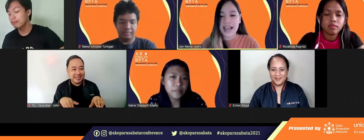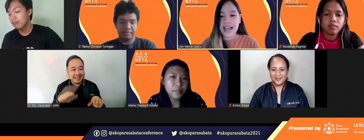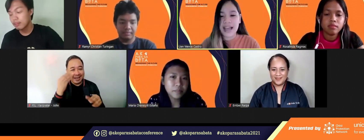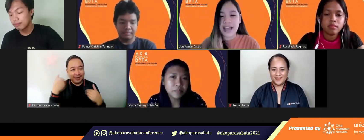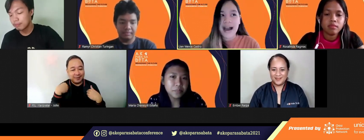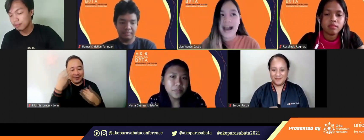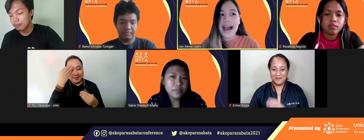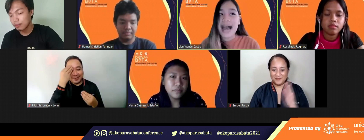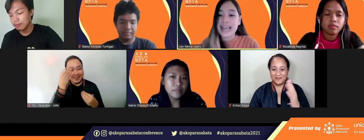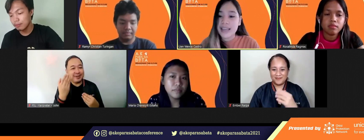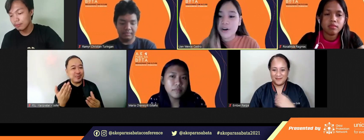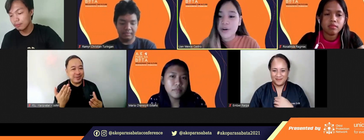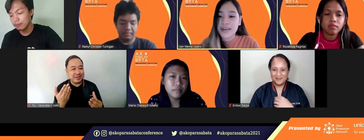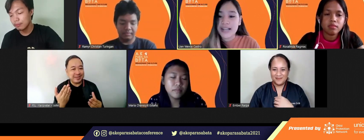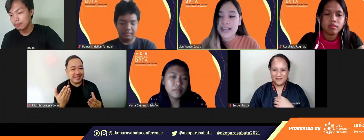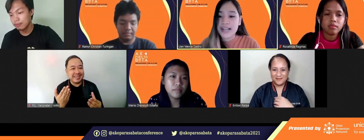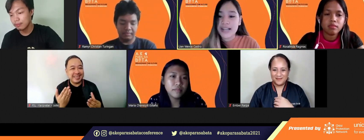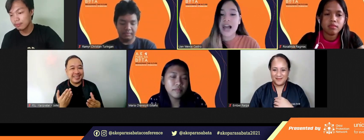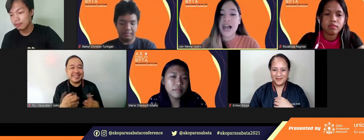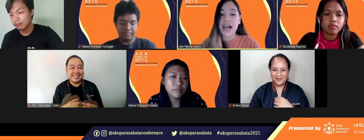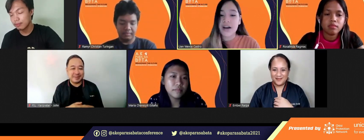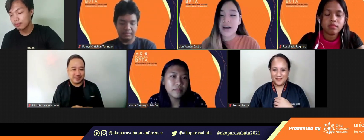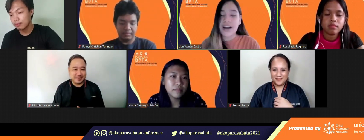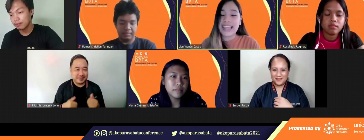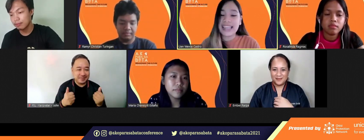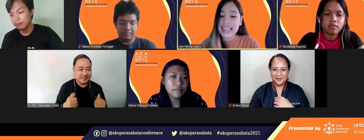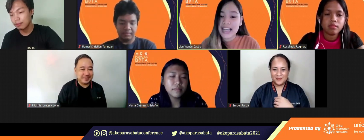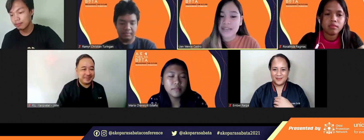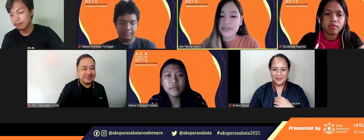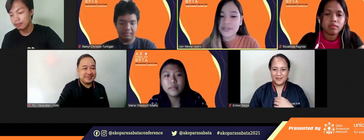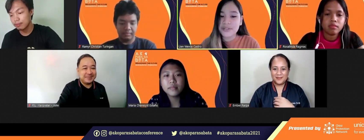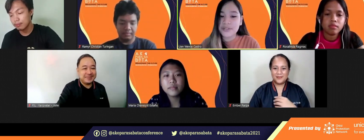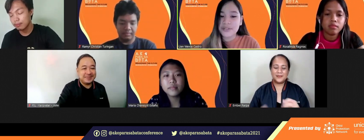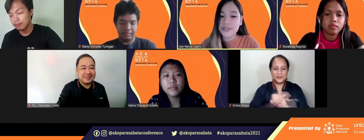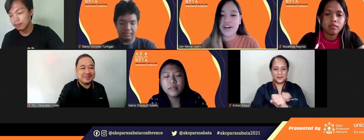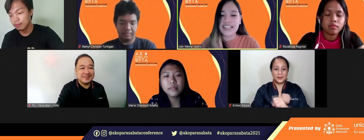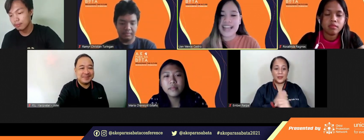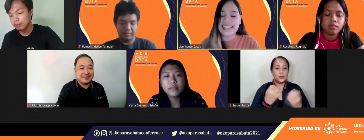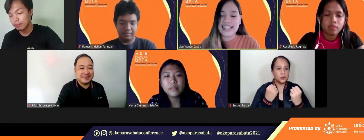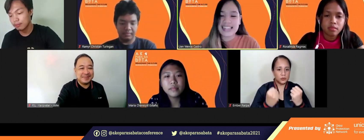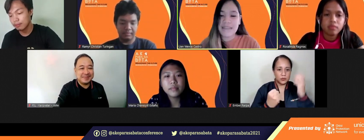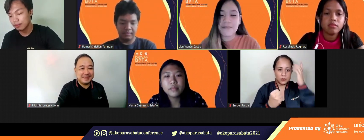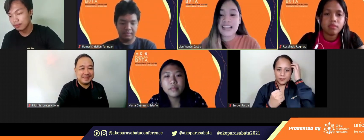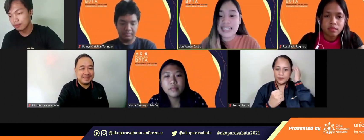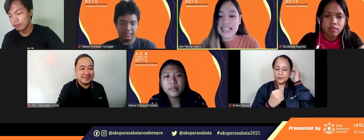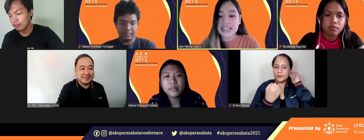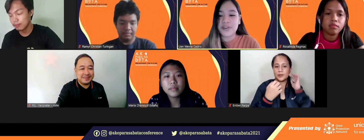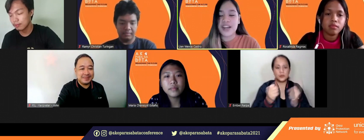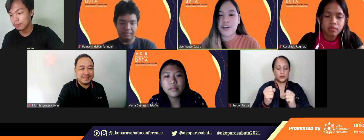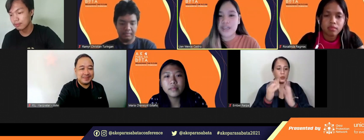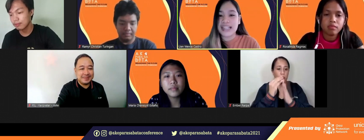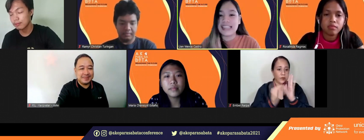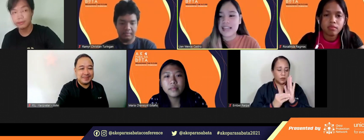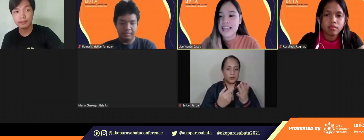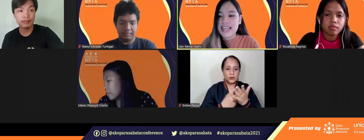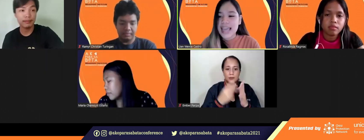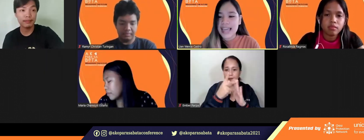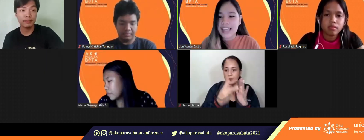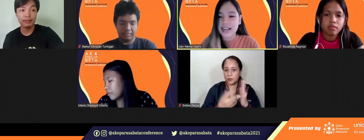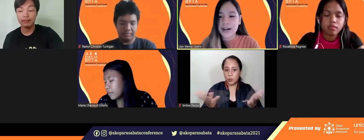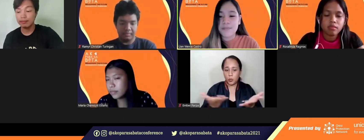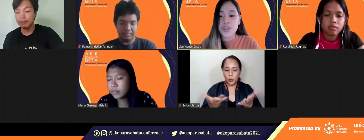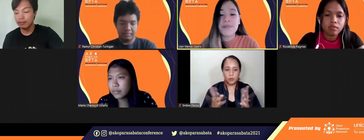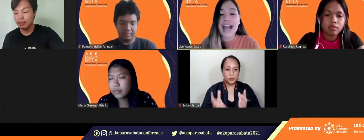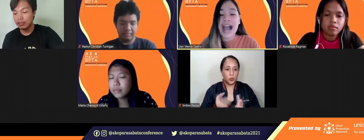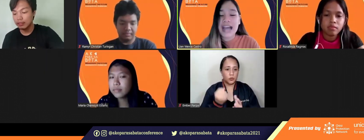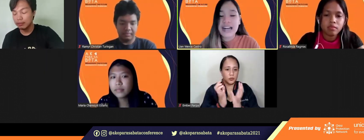by that, maaari o mas napapalawak yung idea to strengthen the ordinances and policies for their community.